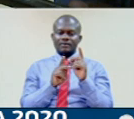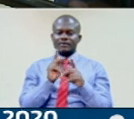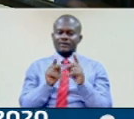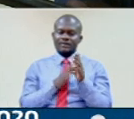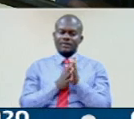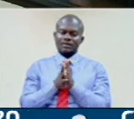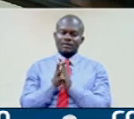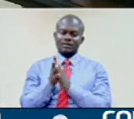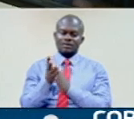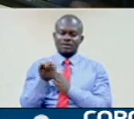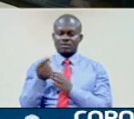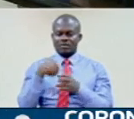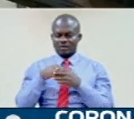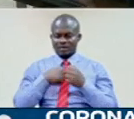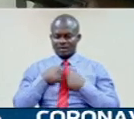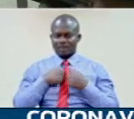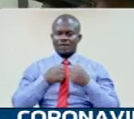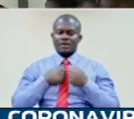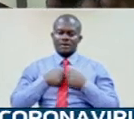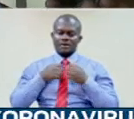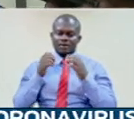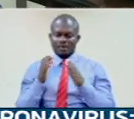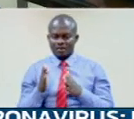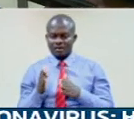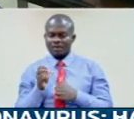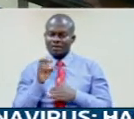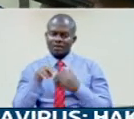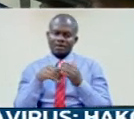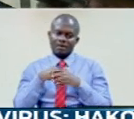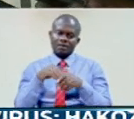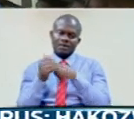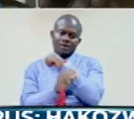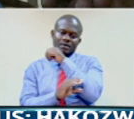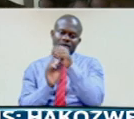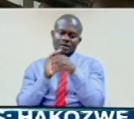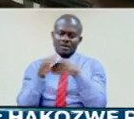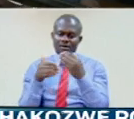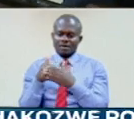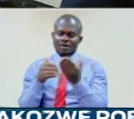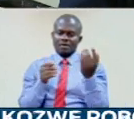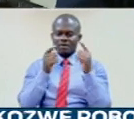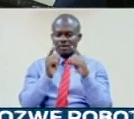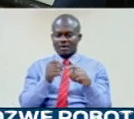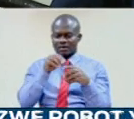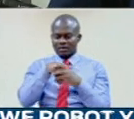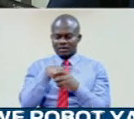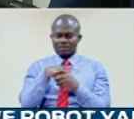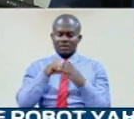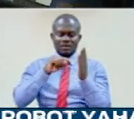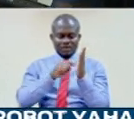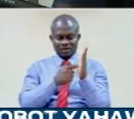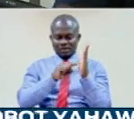bashora imari mu Rwanda, baba Abanyarwanda, baba abanyamahanga bashora imari, hajemo